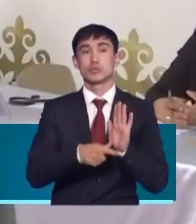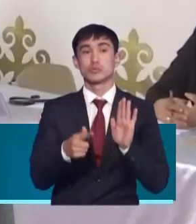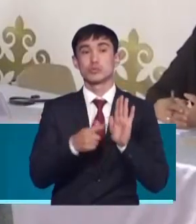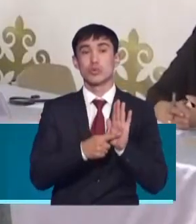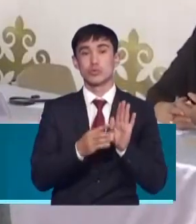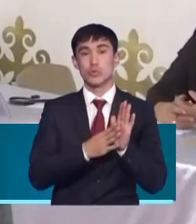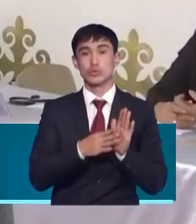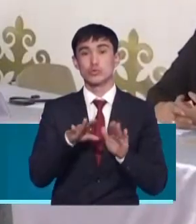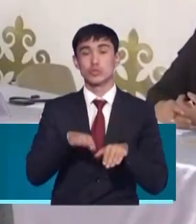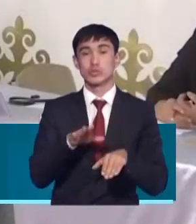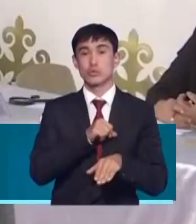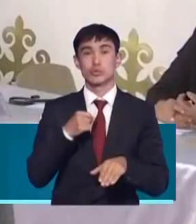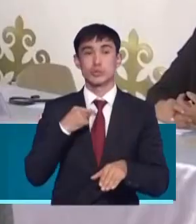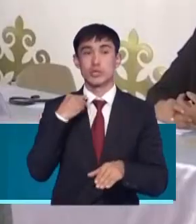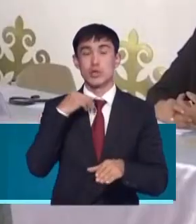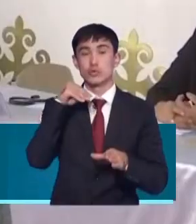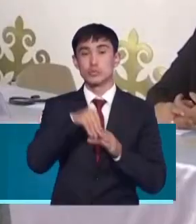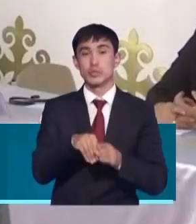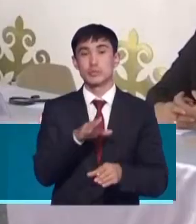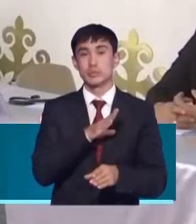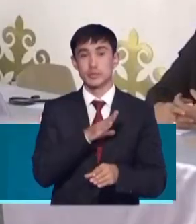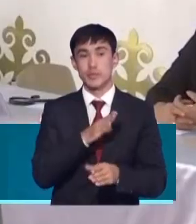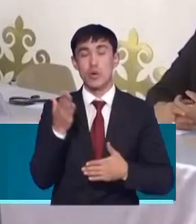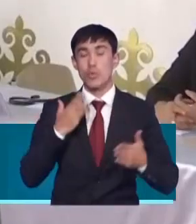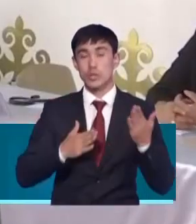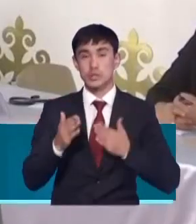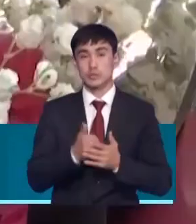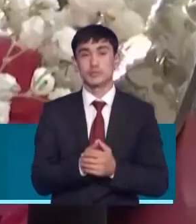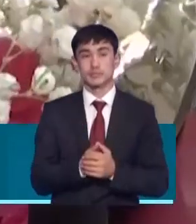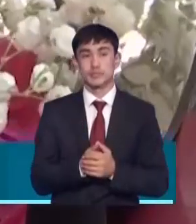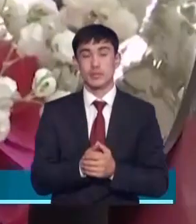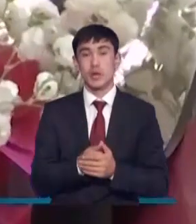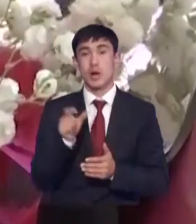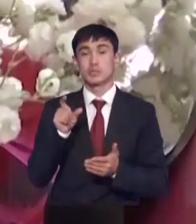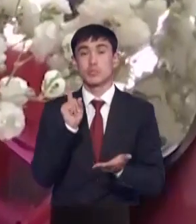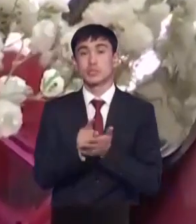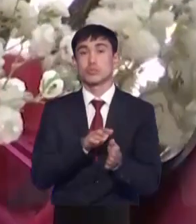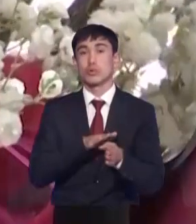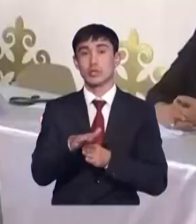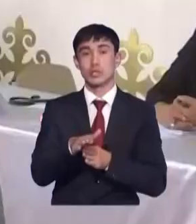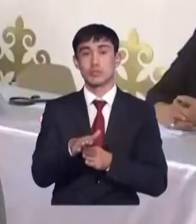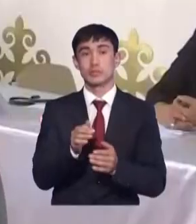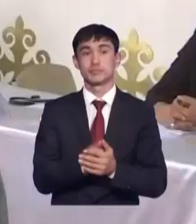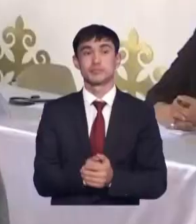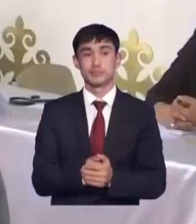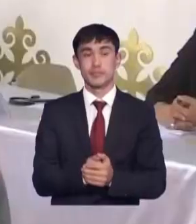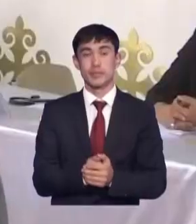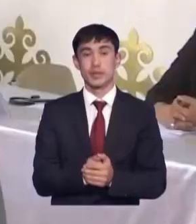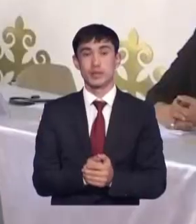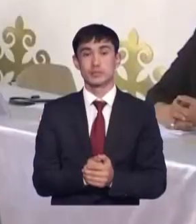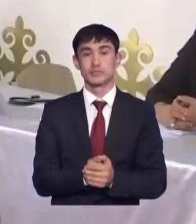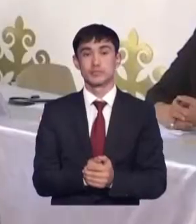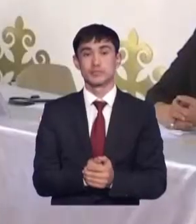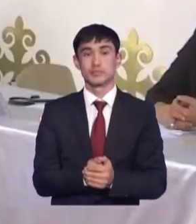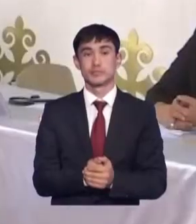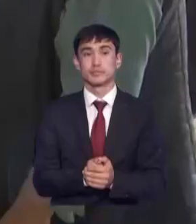379-шы участкаға келіп, өзімнің дауысымды бергеніме өте қуаныштымын. Азаматтық парызымды орындағаныма өте